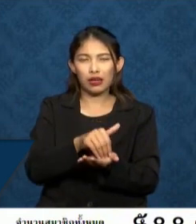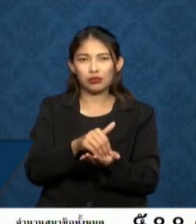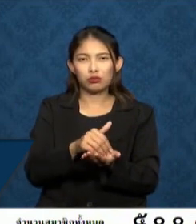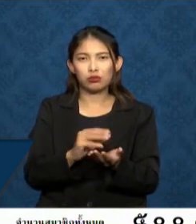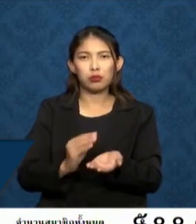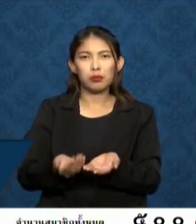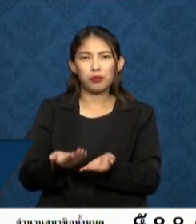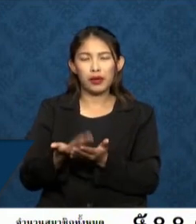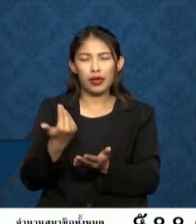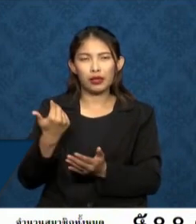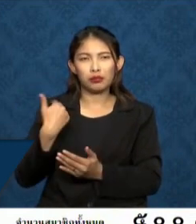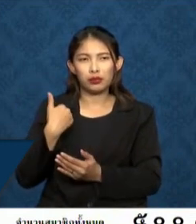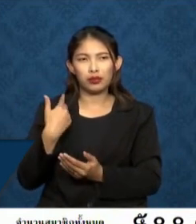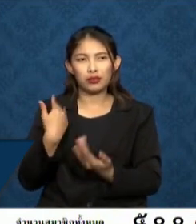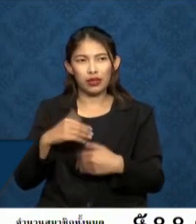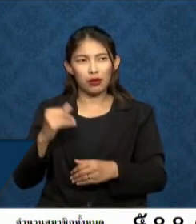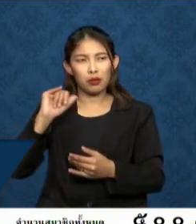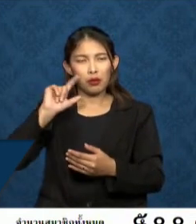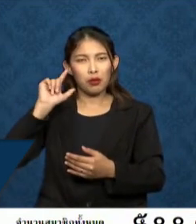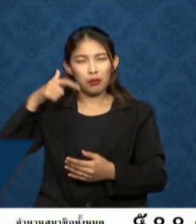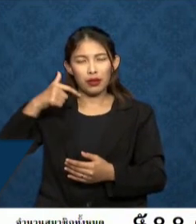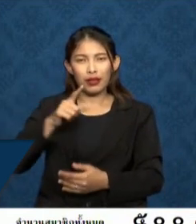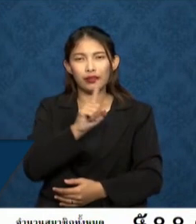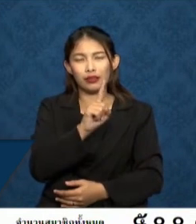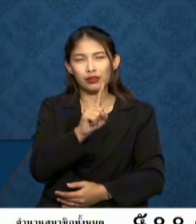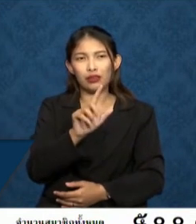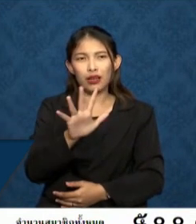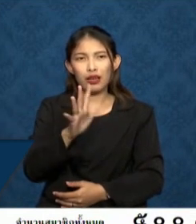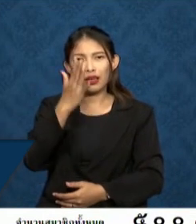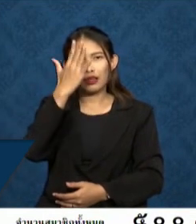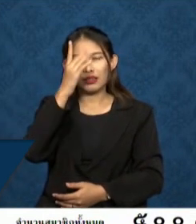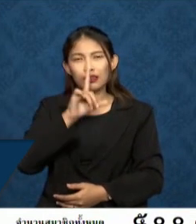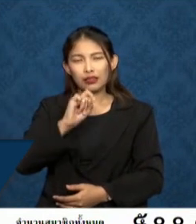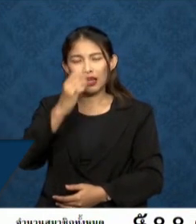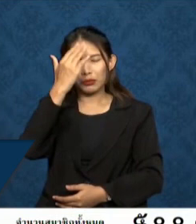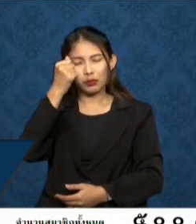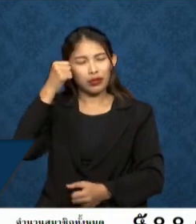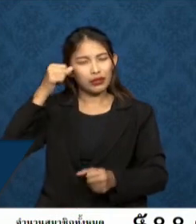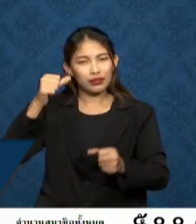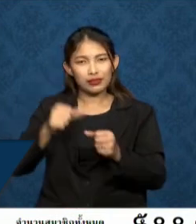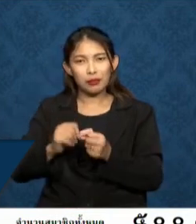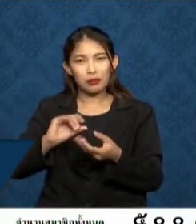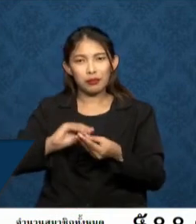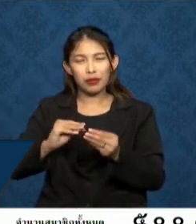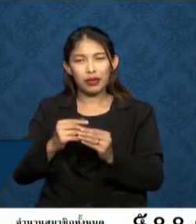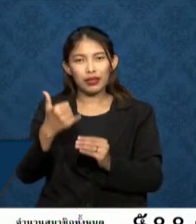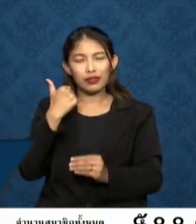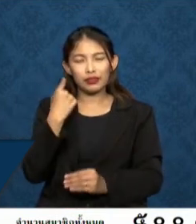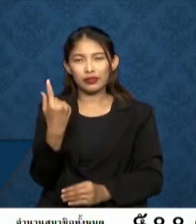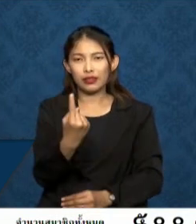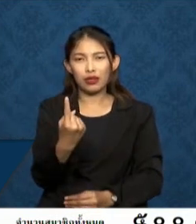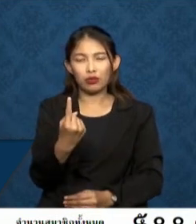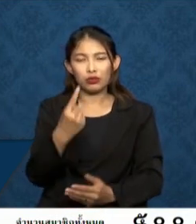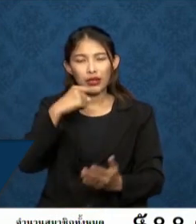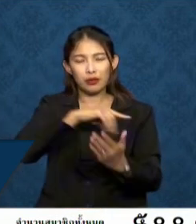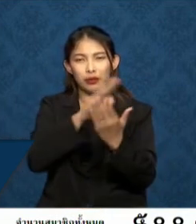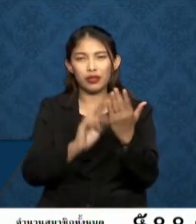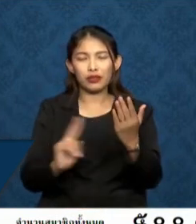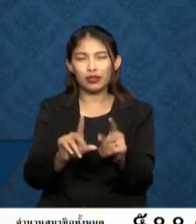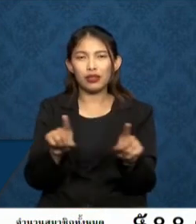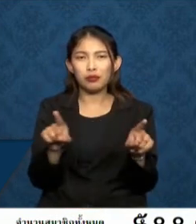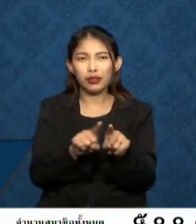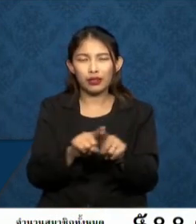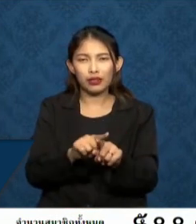ราก็มี1155อีกถามหน่อยว่าทำไมเราไม่ใช้จำเบอร์เดียวใช้ทั่วประเทศไทยแบบนี้ครับเพราะนั้น